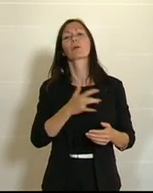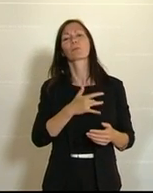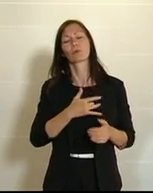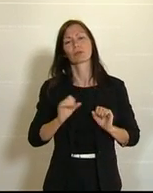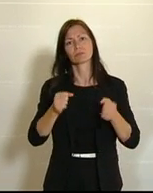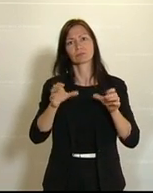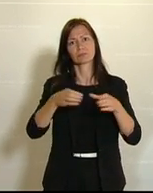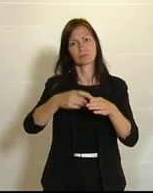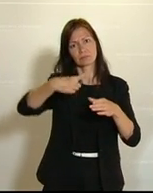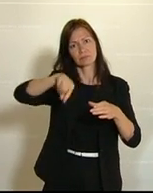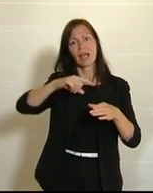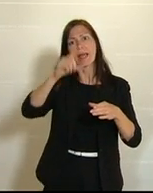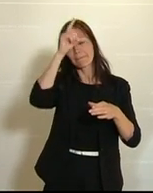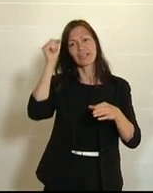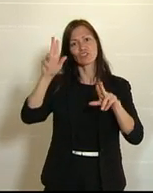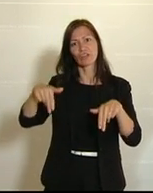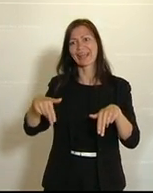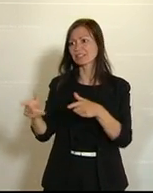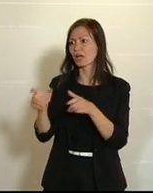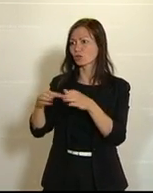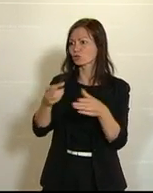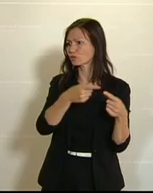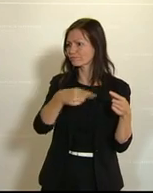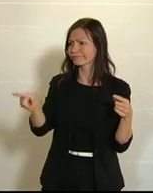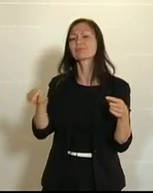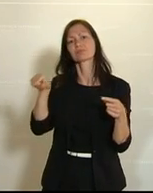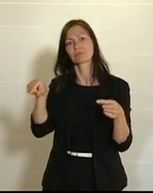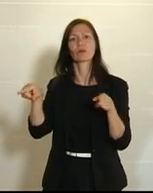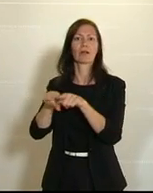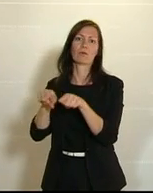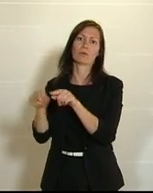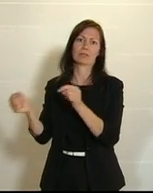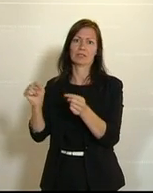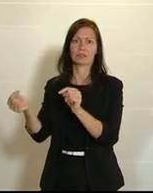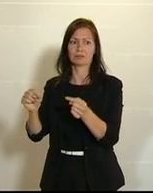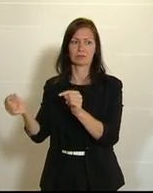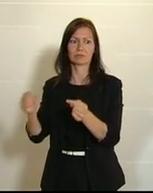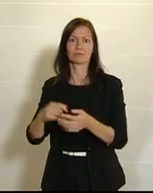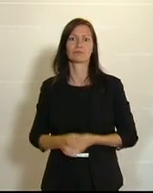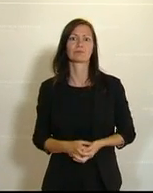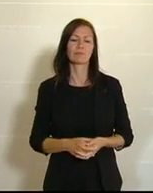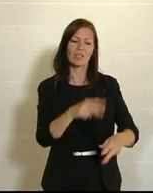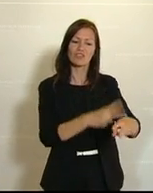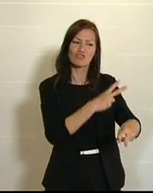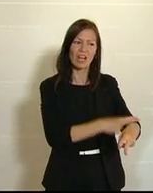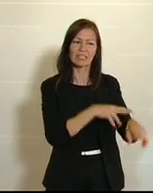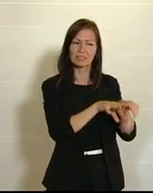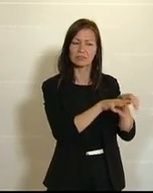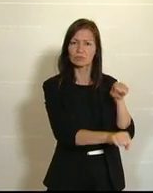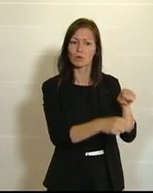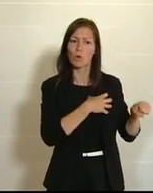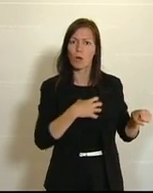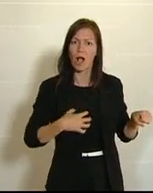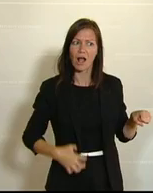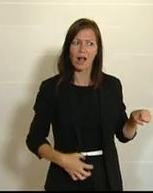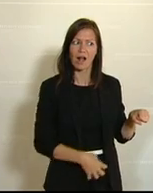dem Menschenrechtsausschuss zugeleitet und hier auch diskutiert. Staatlich erzwungene Organentnahme und